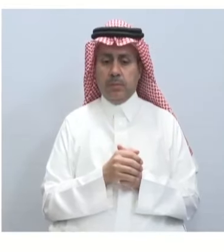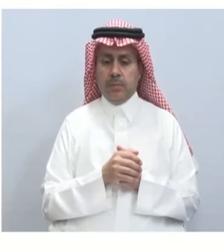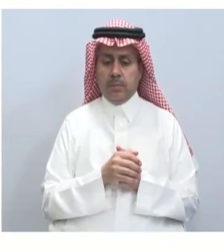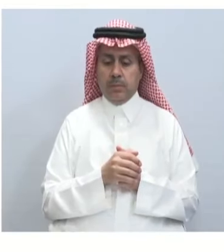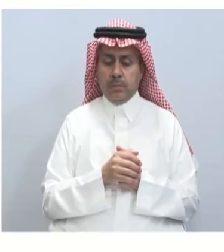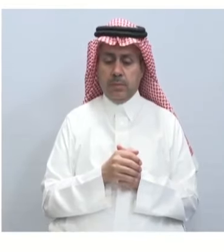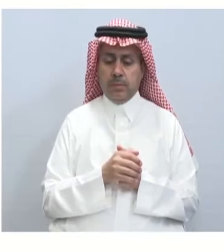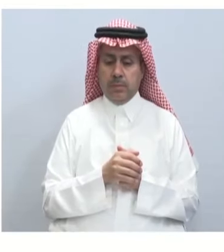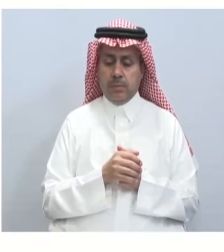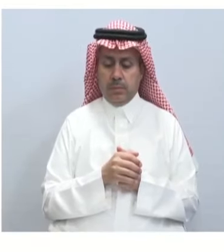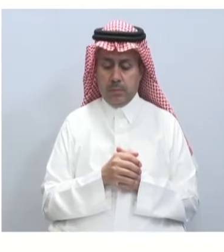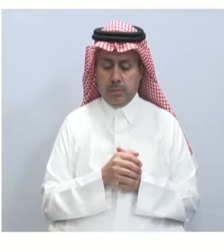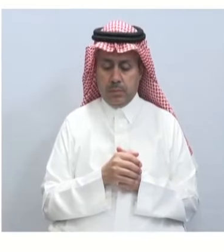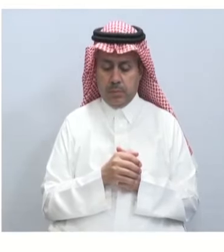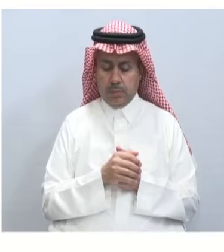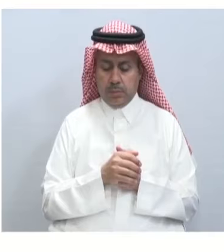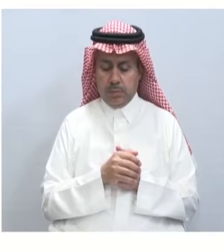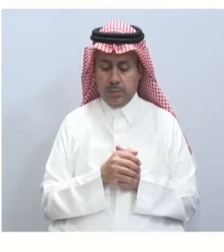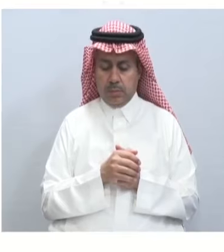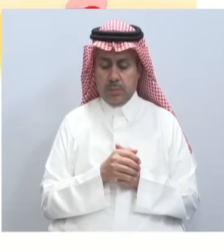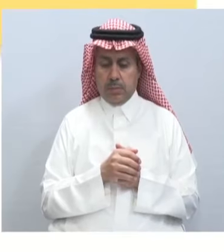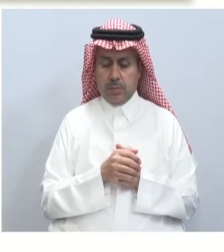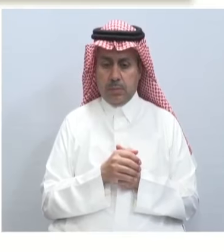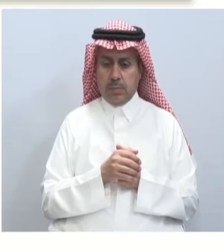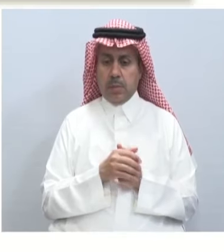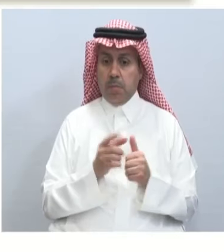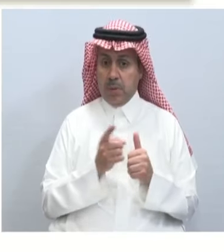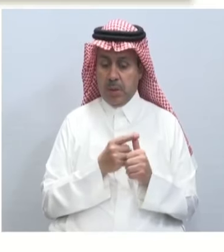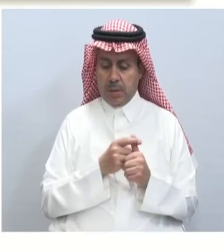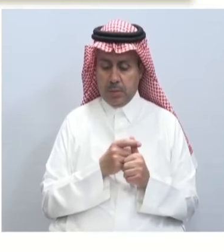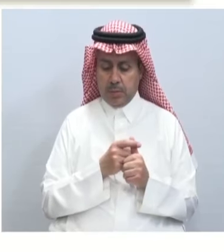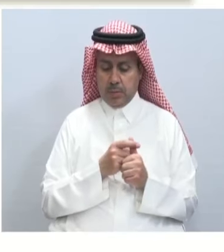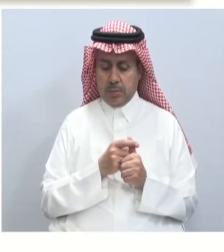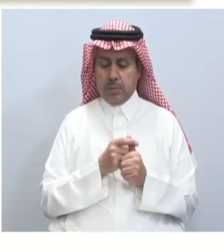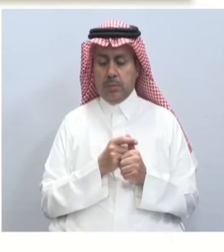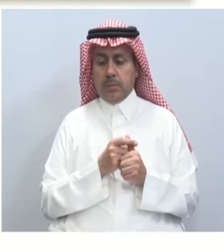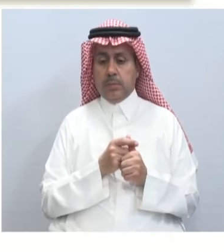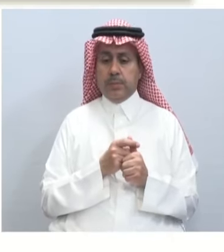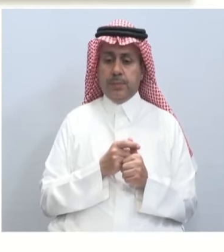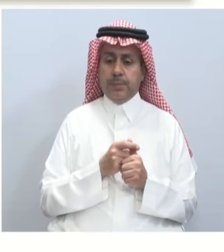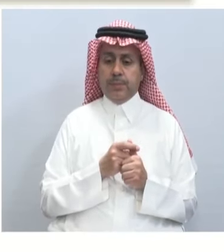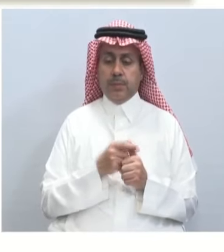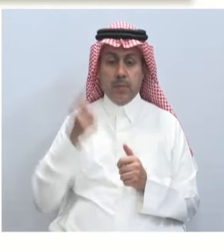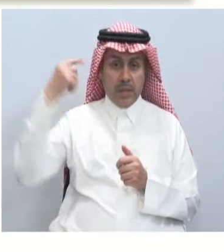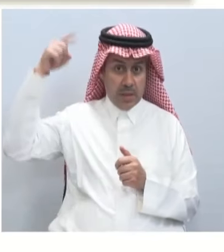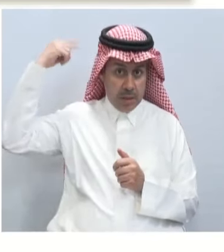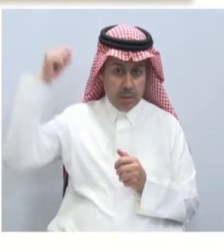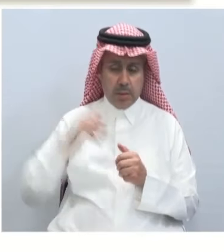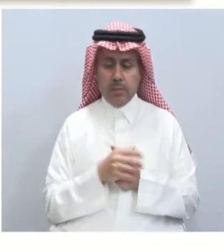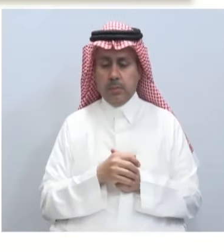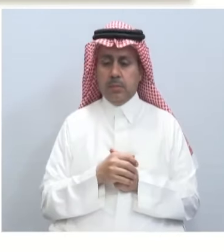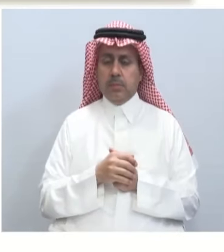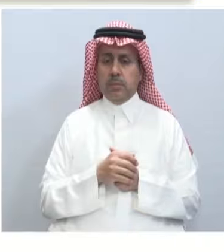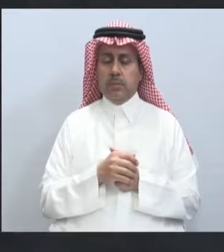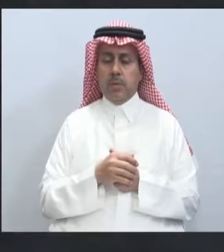يتابعنا من خلاله ابتداء ابنائي ايها الرائعون والرائع دعونا نسترجع سويا